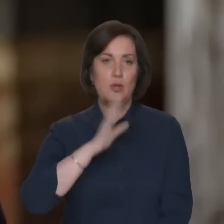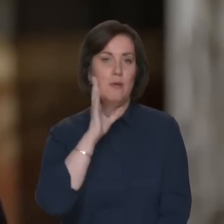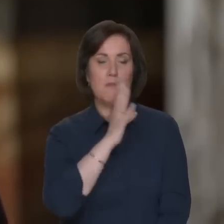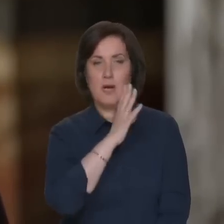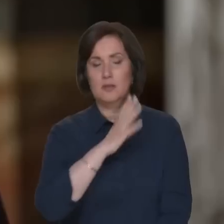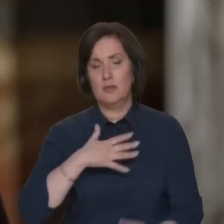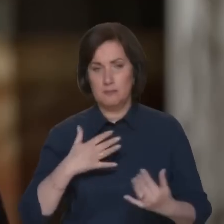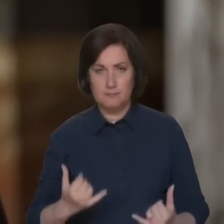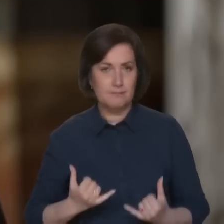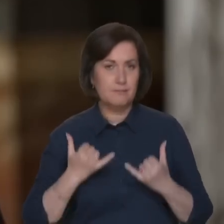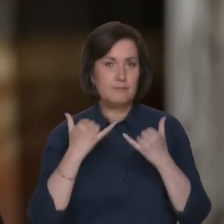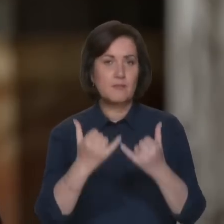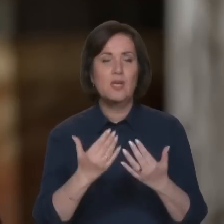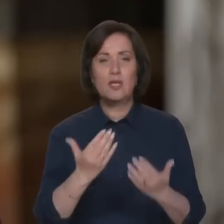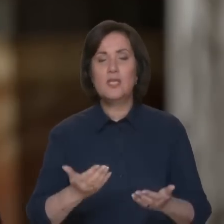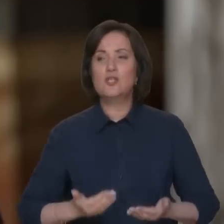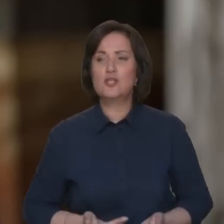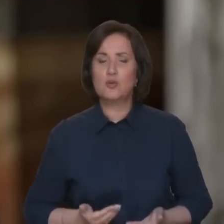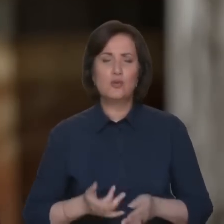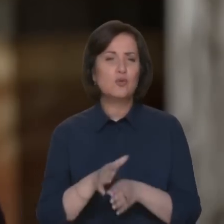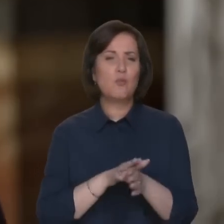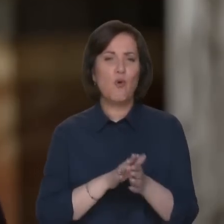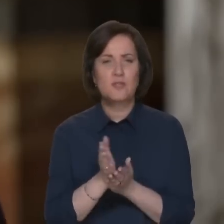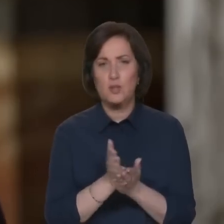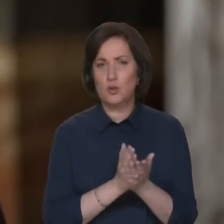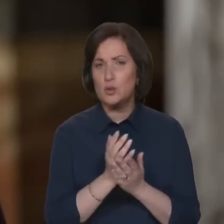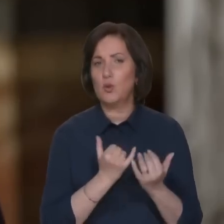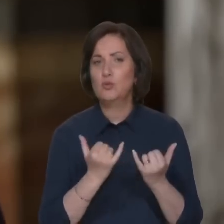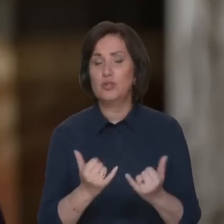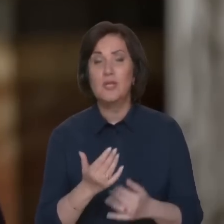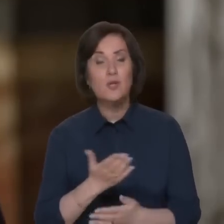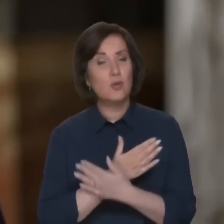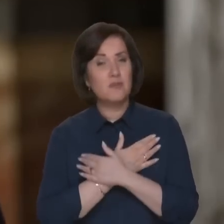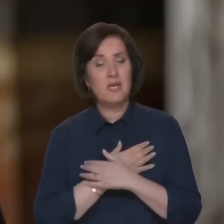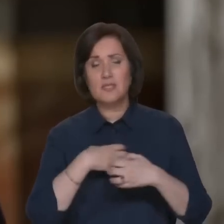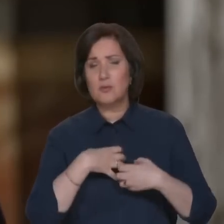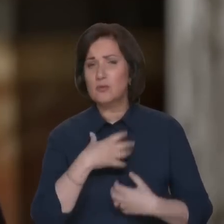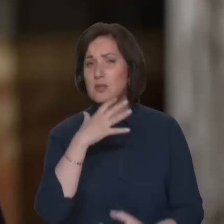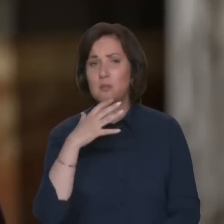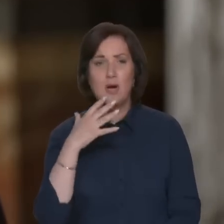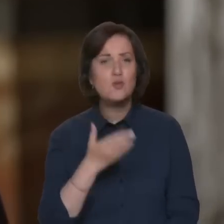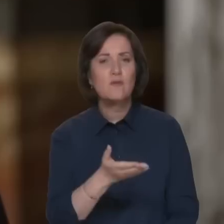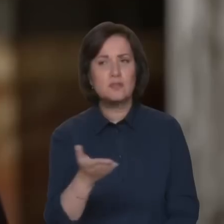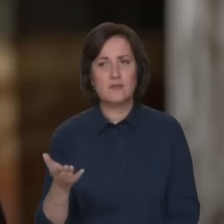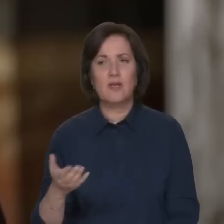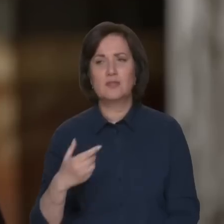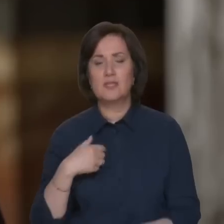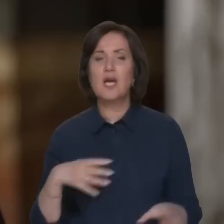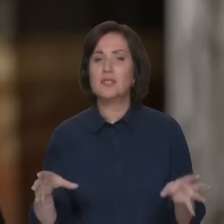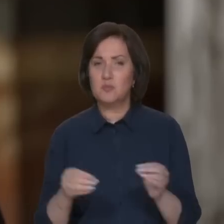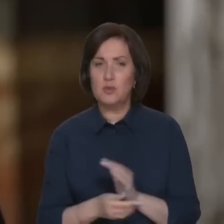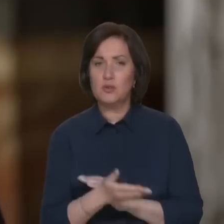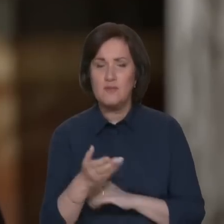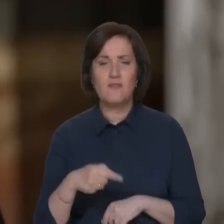віддаю шану її життю, сповненому служінням. Я знаю, що її смерть засмутила багатьох з вас, і я сповна спільно з